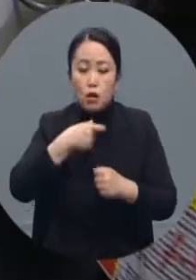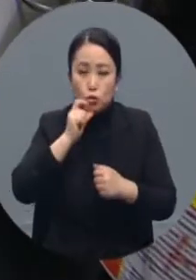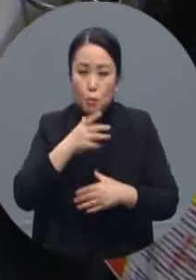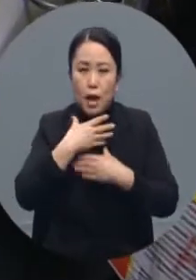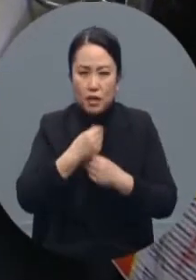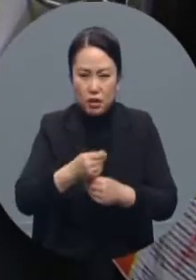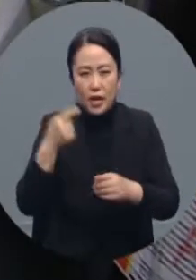때문입니다